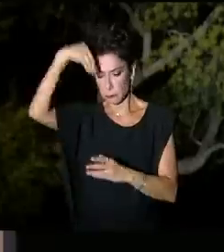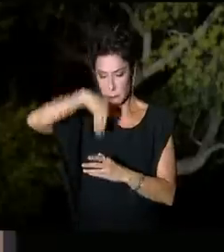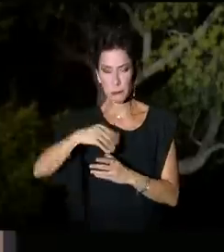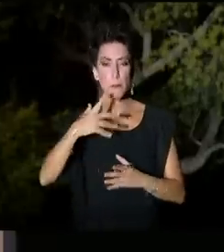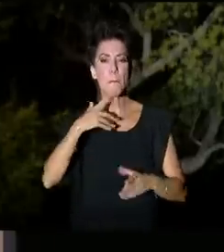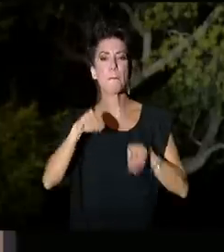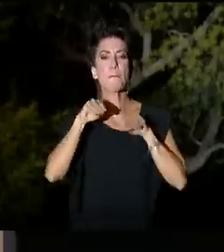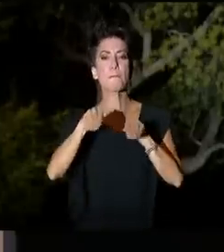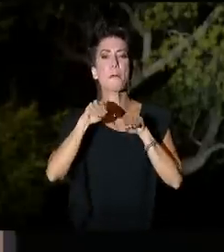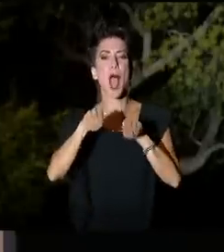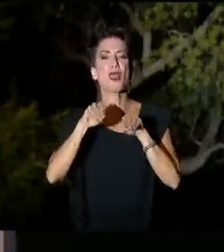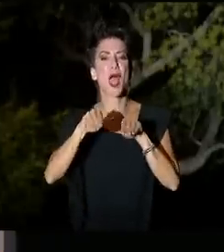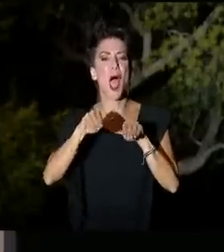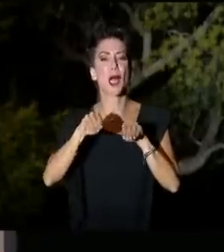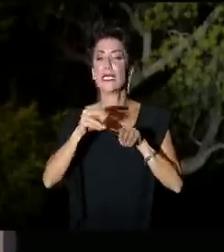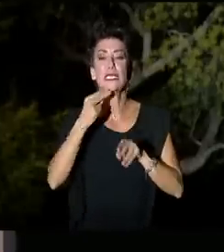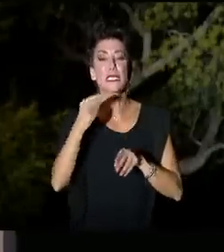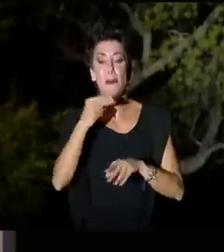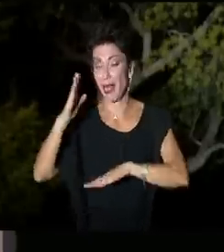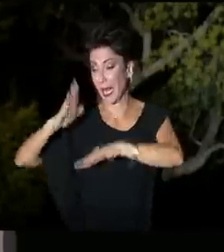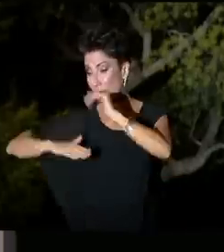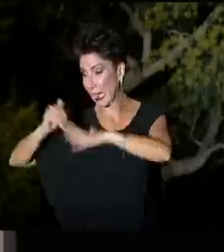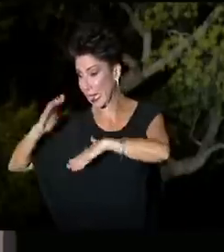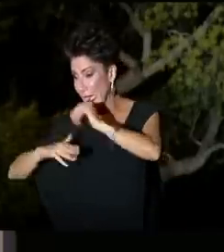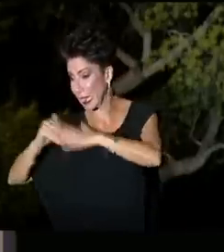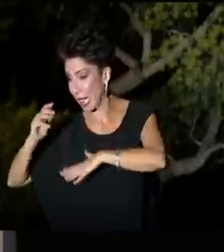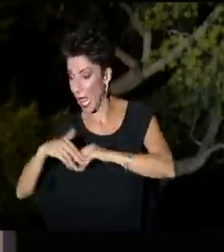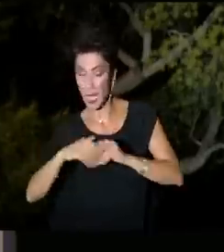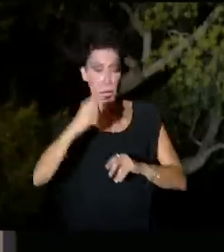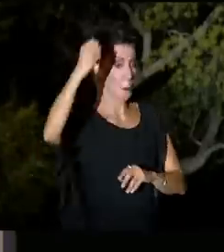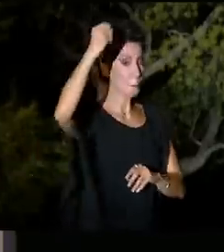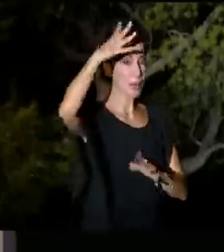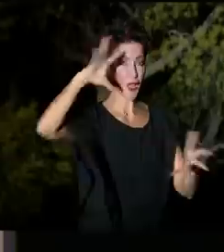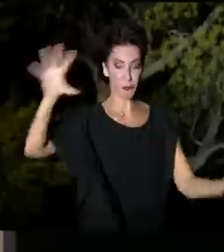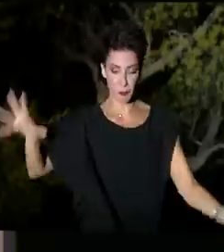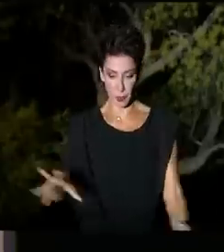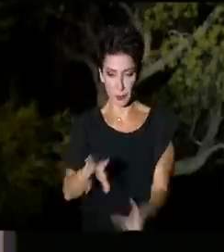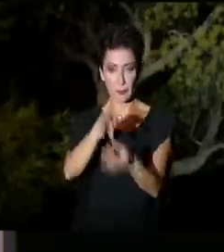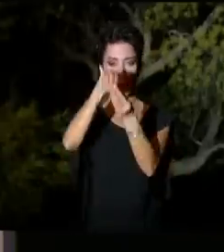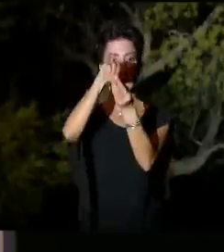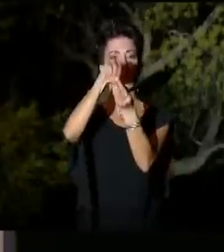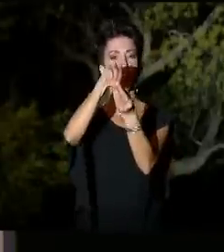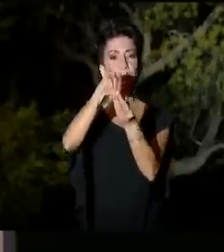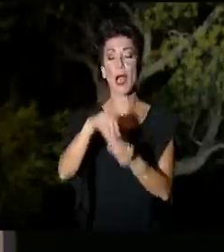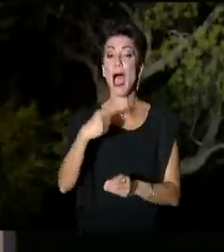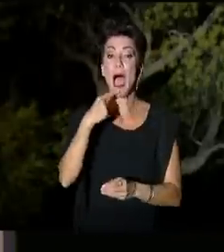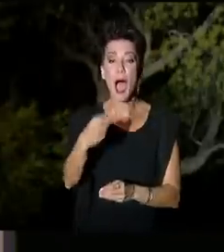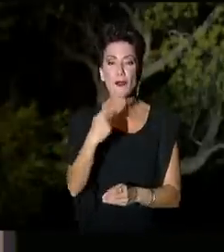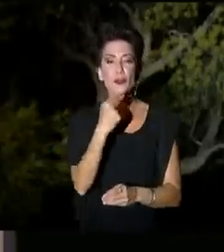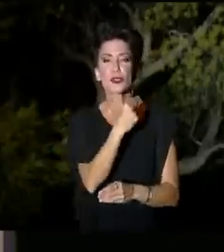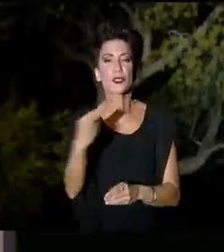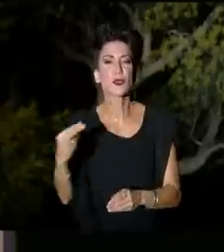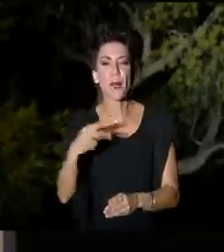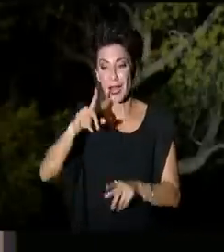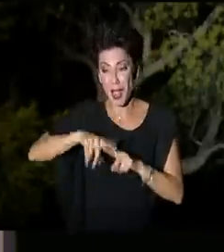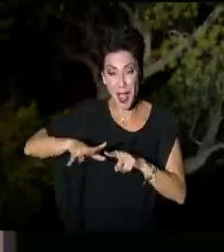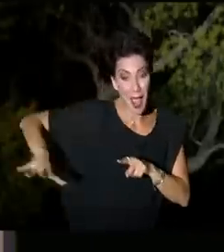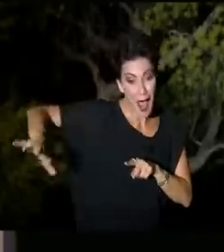της τέχνης και του πνεύματος, η Ελλάδα το μετέτρεψε προς δόξαν της σε μείζον θέμα διαπαιδαγώγησης του